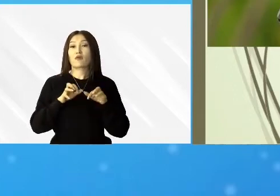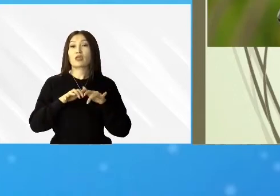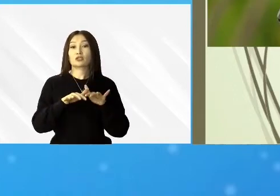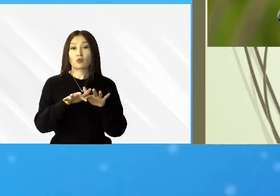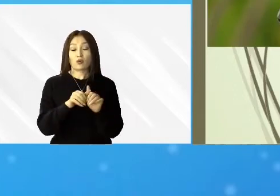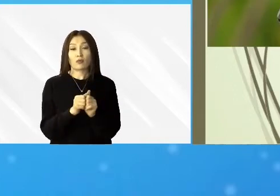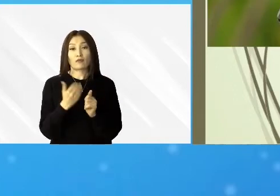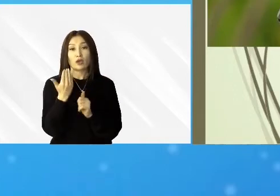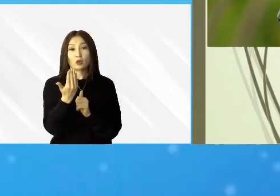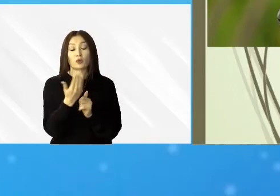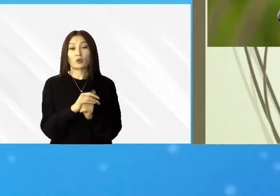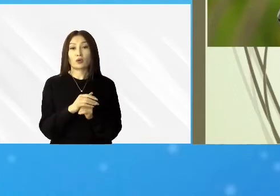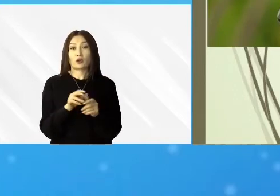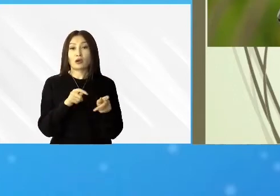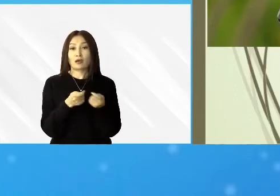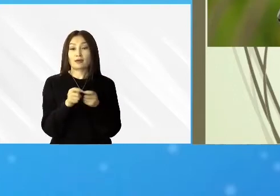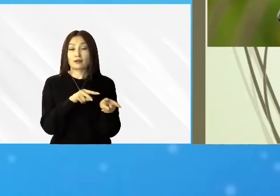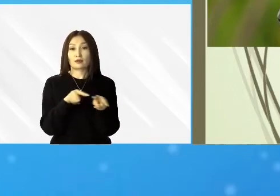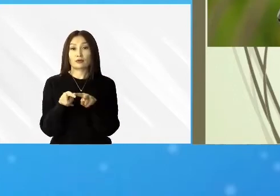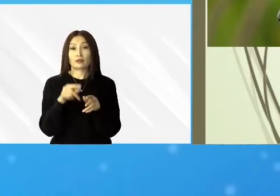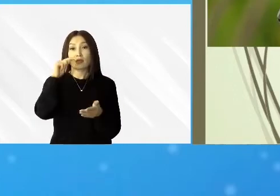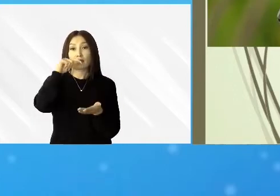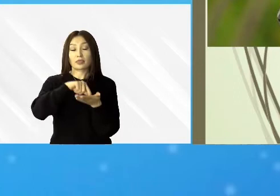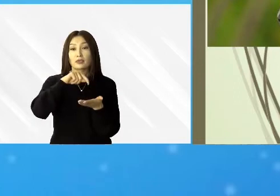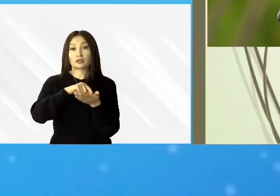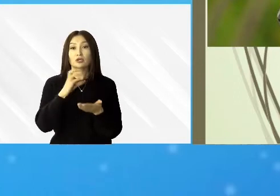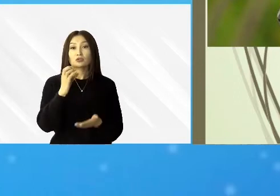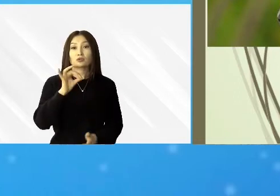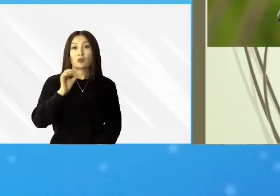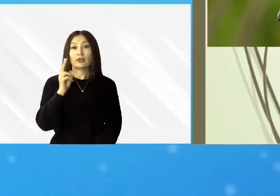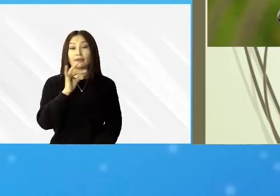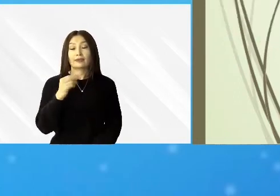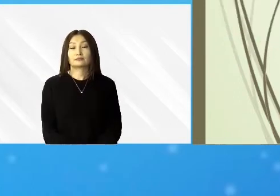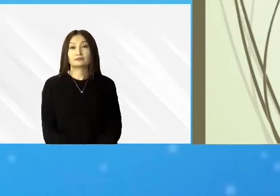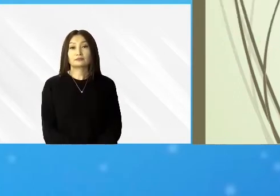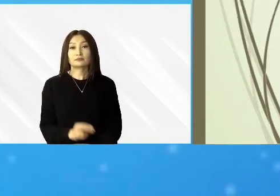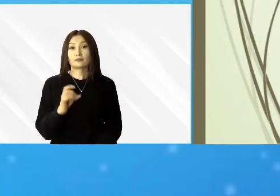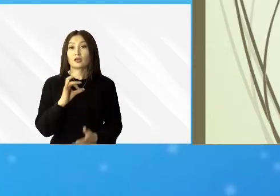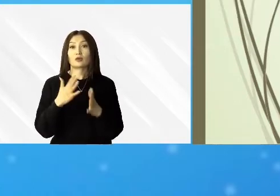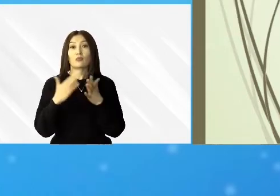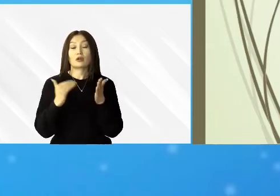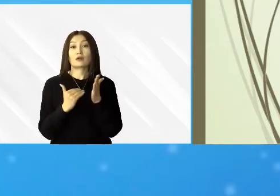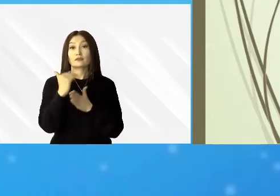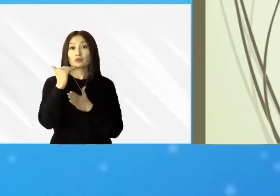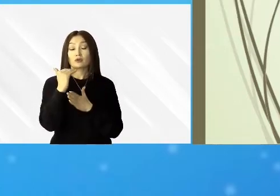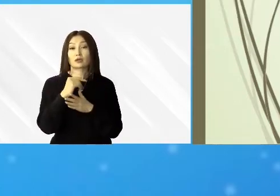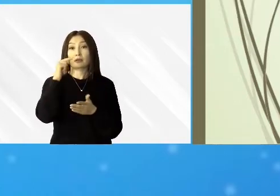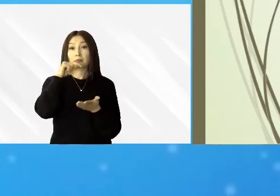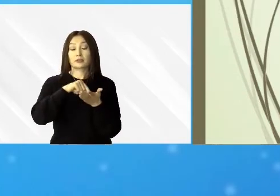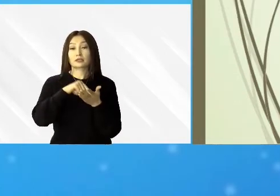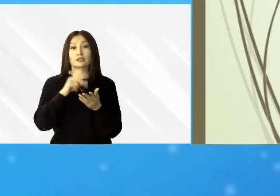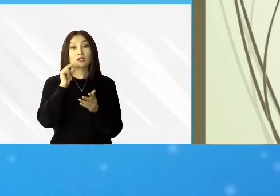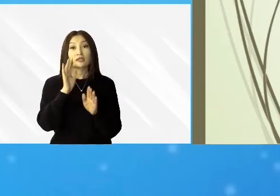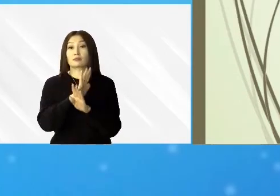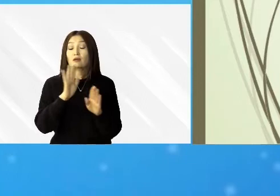насекомого ее регулируют насекомоядные птицы, сойки и дятлы. При более высокой птицы уже